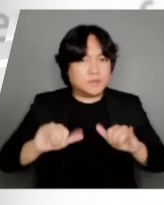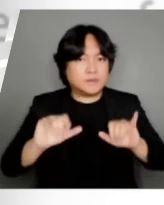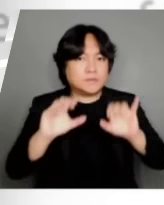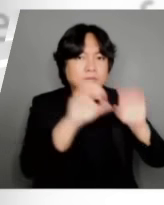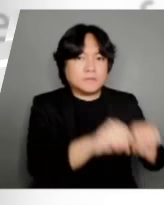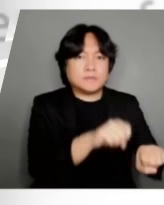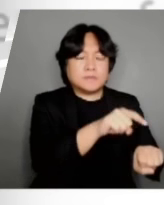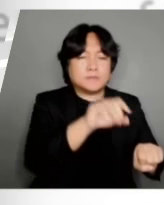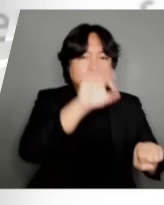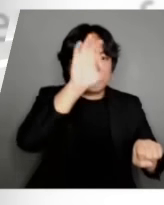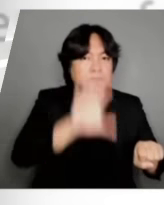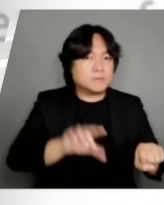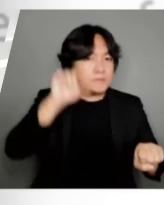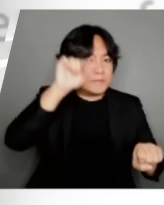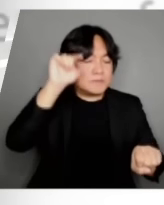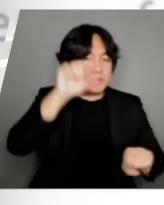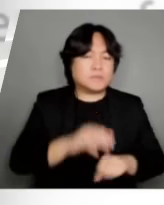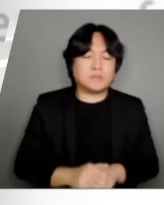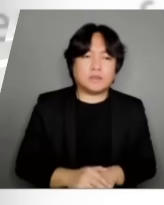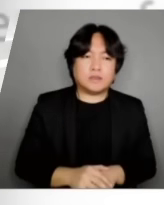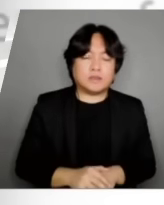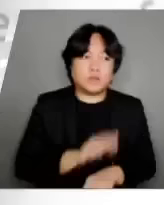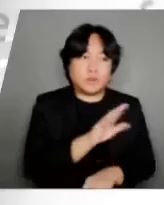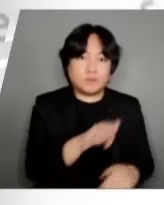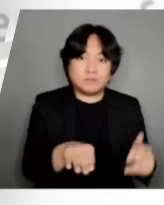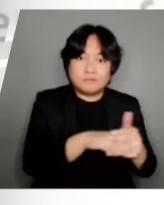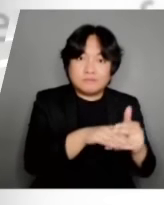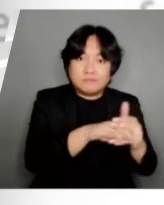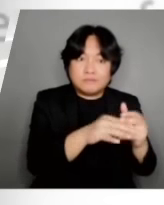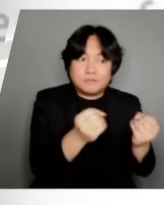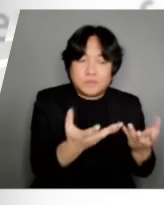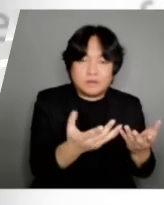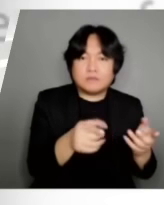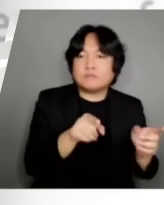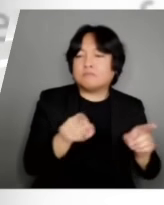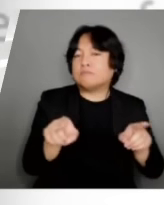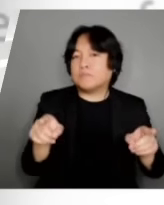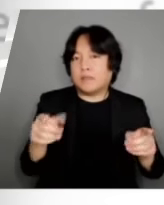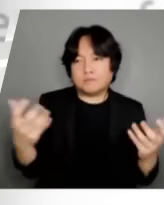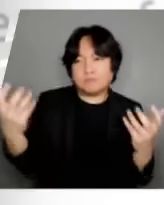ang layunin nito at hindi magkasalungat sa isa't isa.